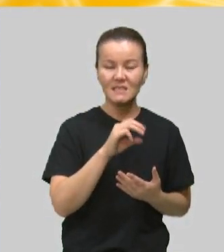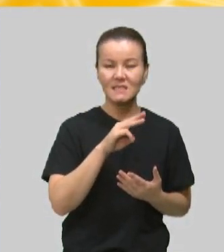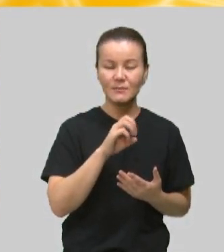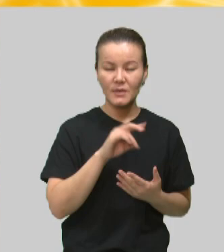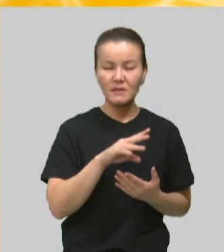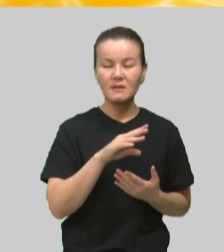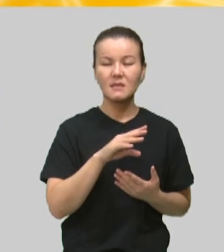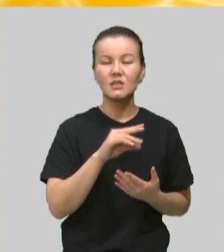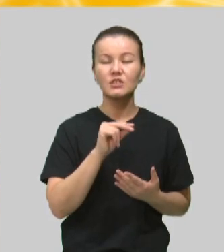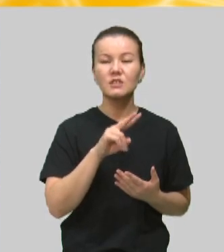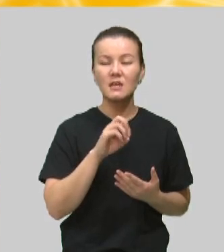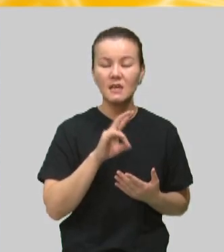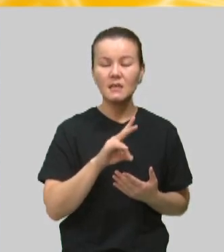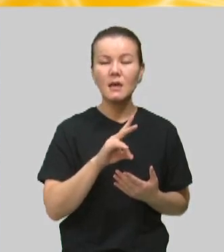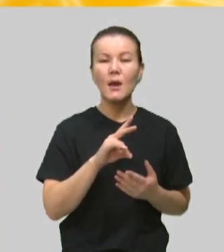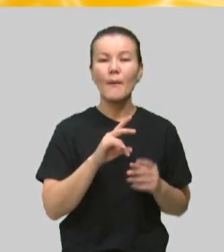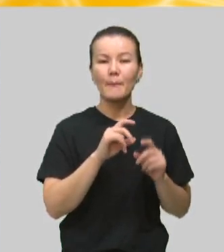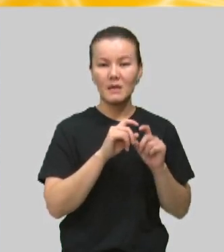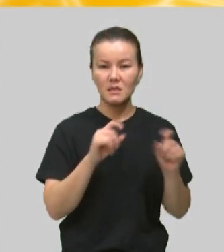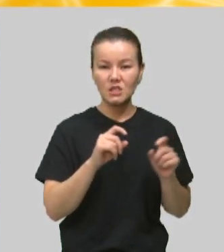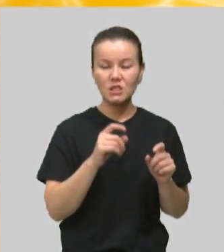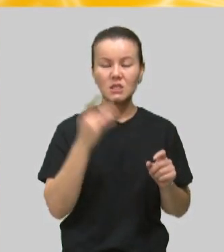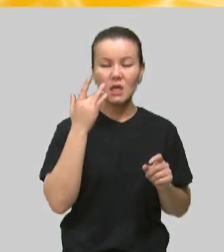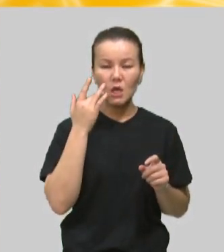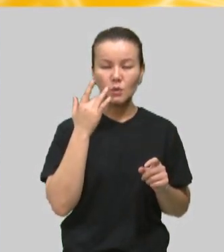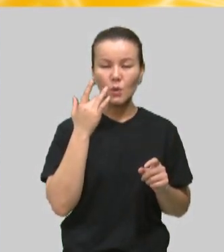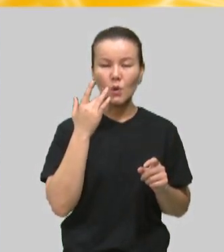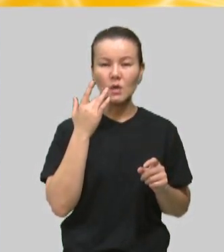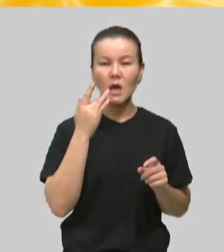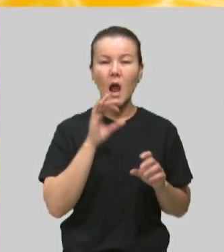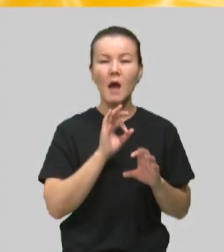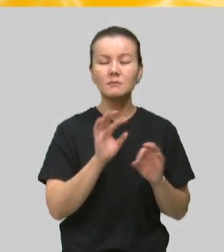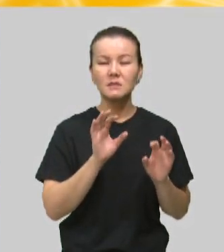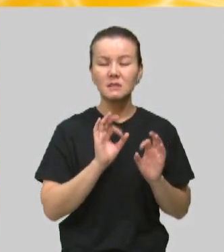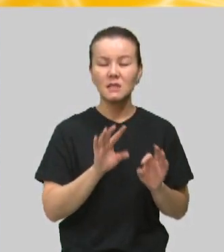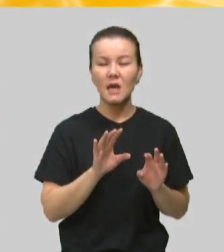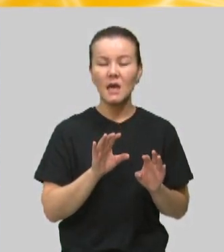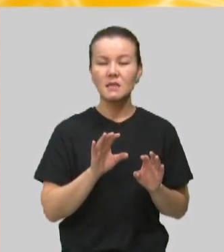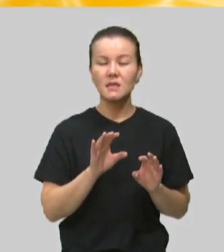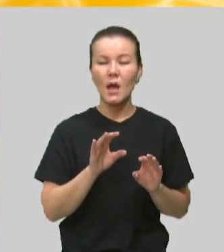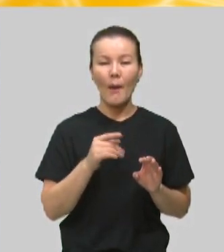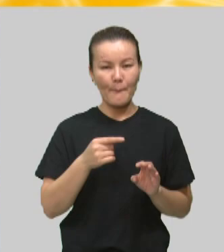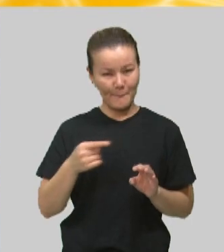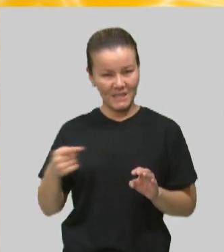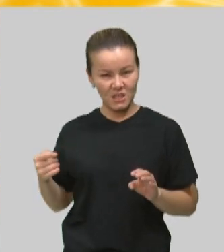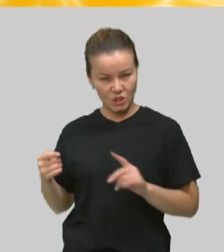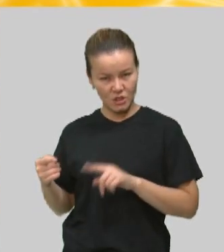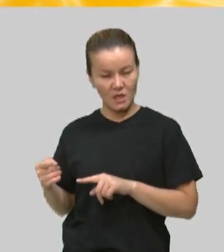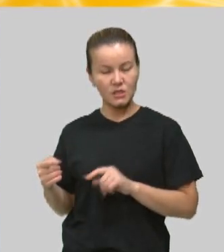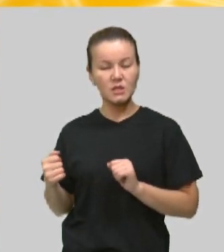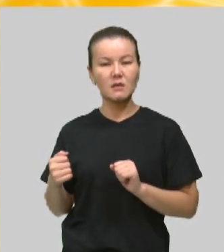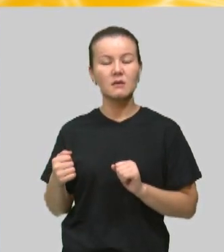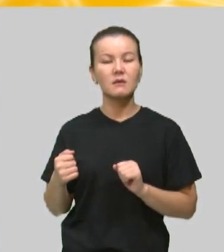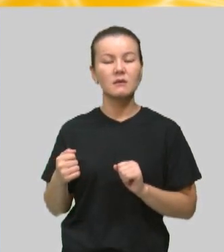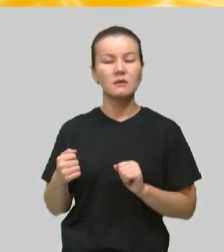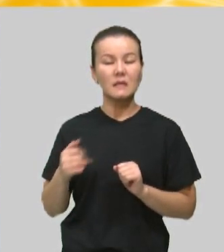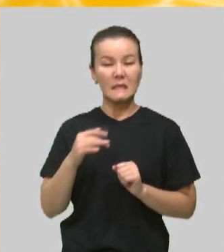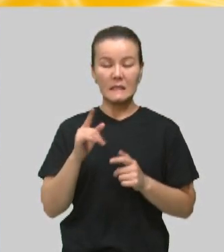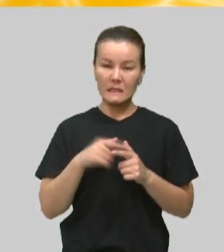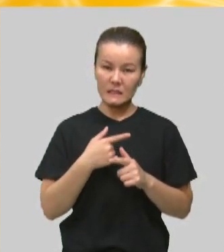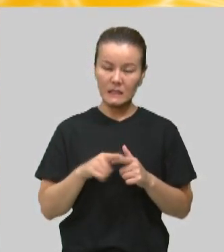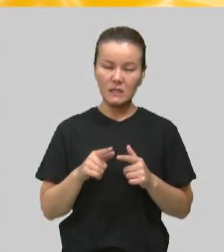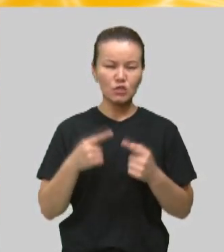Второстепенный член предложения, который объясняет подлежащее,